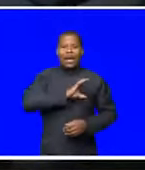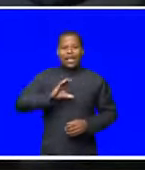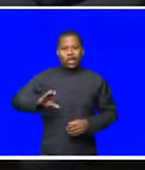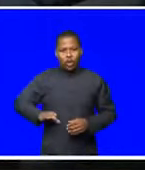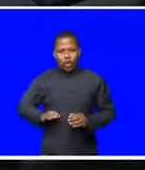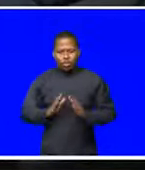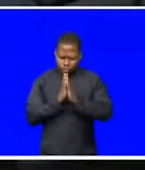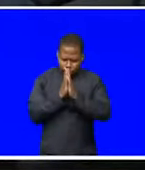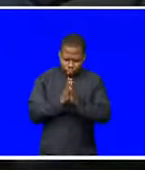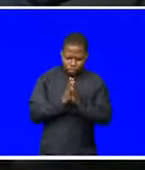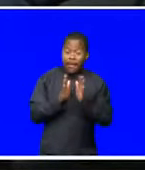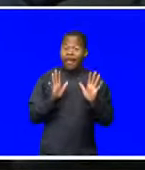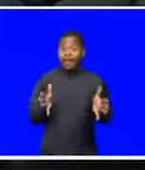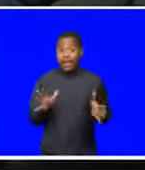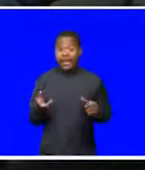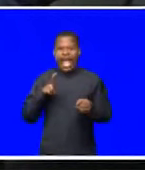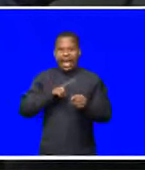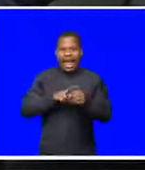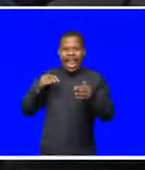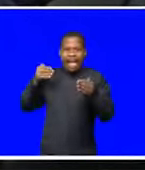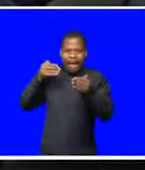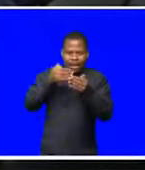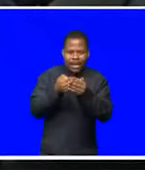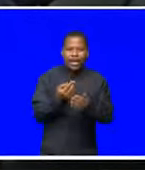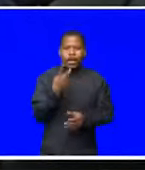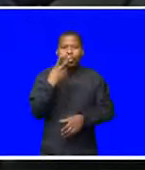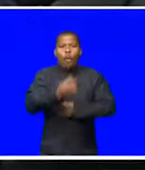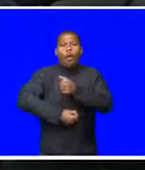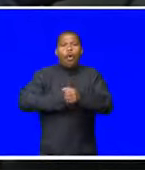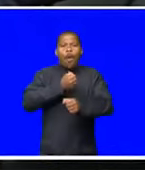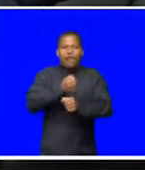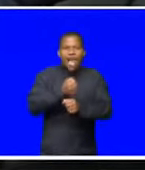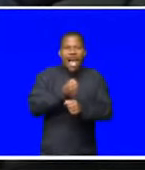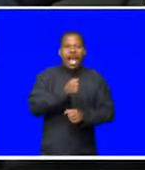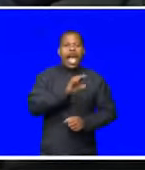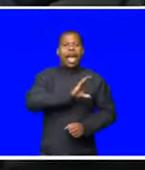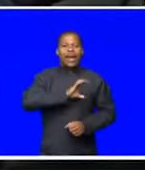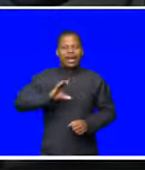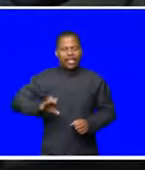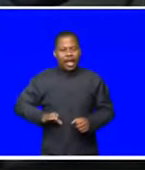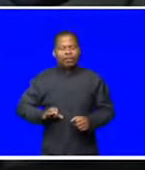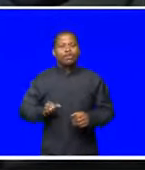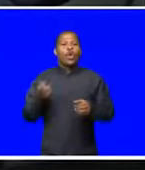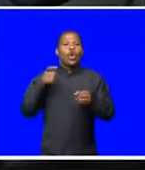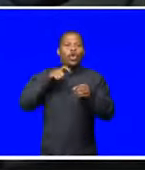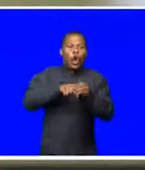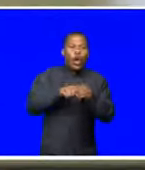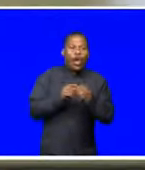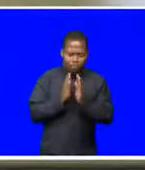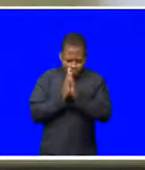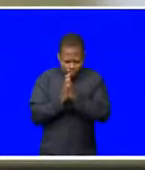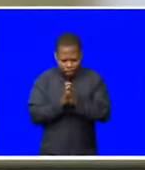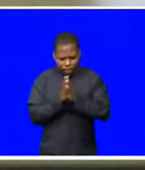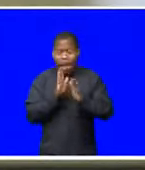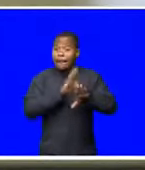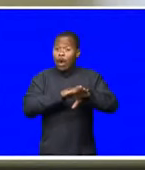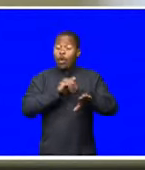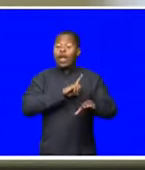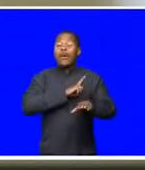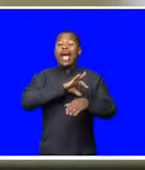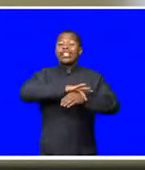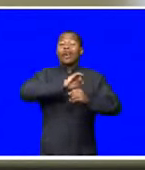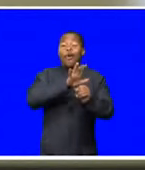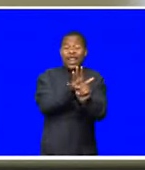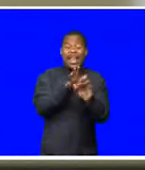ngoba besekuphele iminyaka lemibili sive singahlanganyeli nemakhosi kuleti nkonzo ngenxa yemikhuhlane yeCOVID-19. Ngeliphimbo